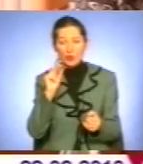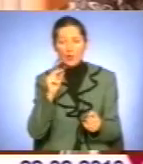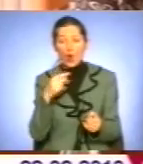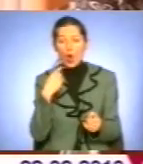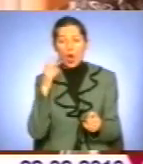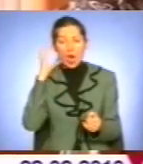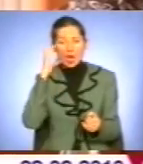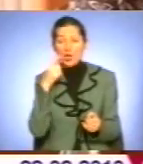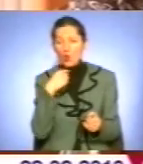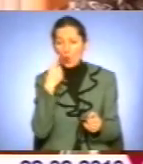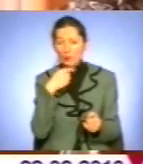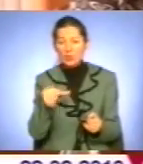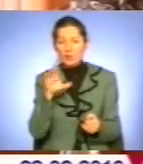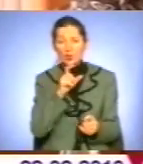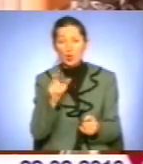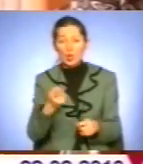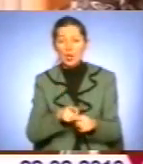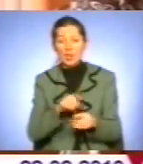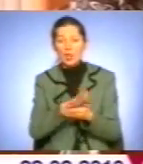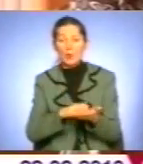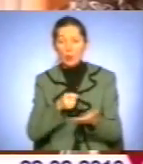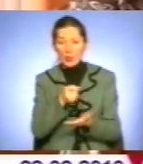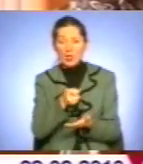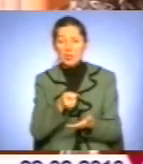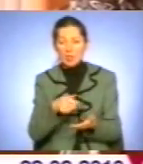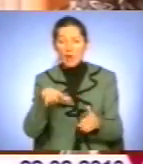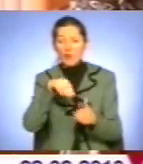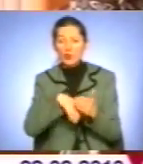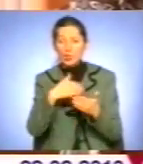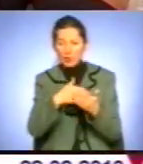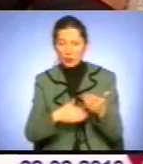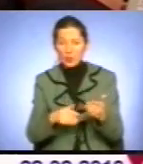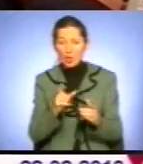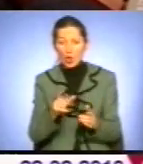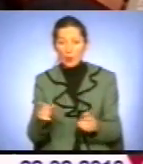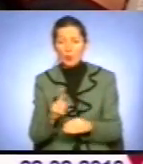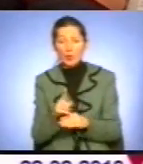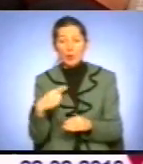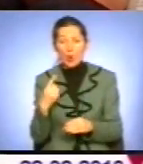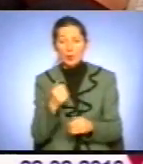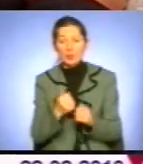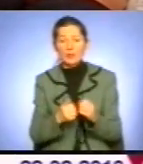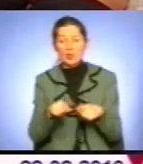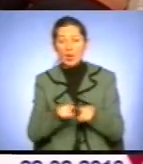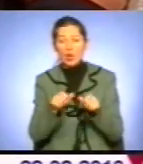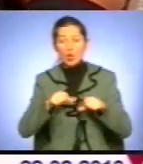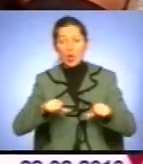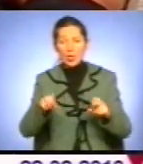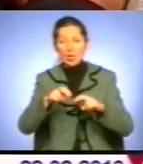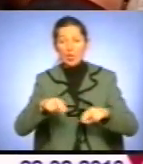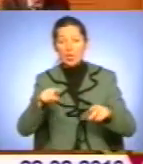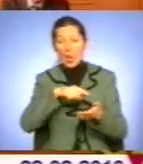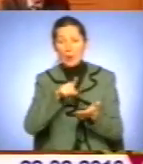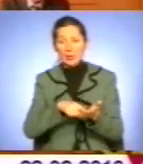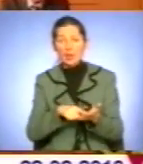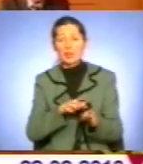які подали відповідні заяви та включені в узагальнені списки громадян по Тернопільській області. Також на колегії розглянули питання про дотримання